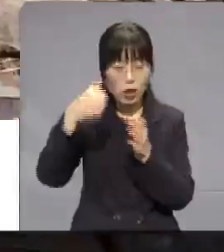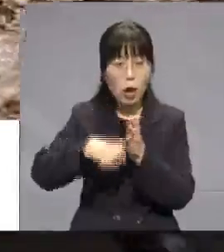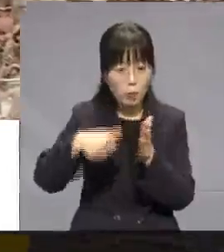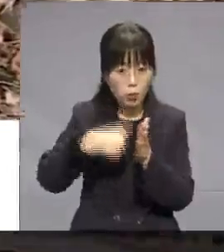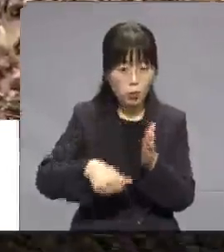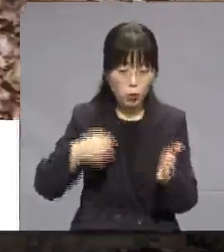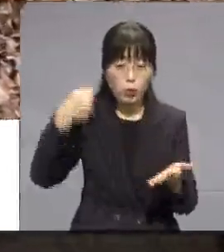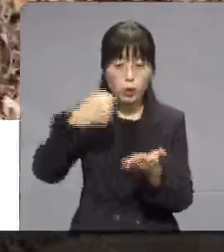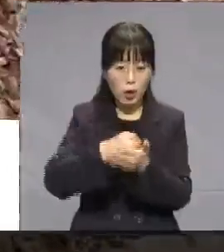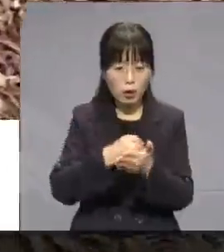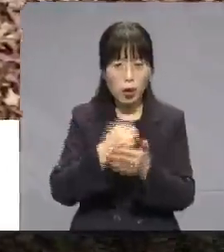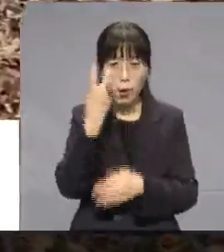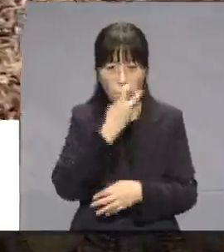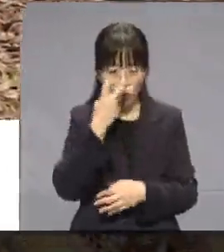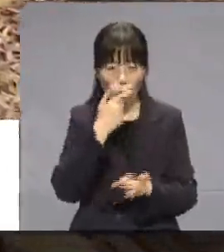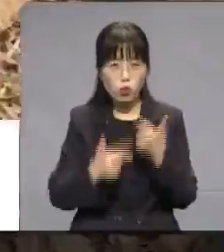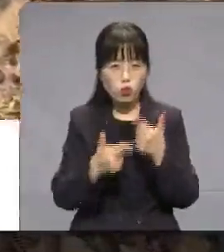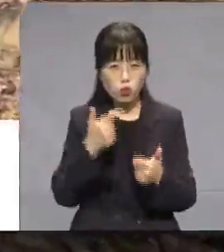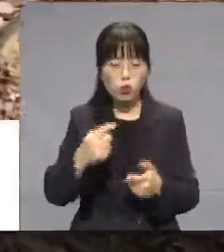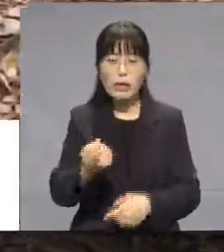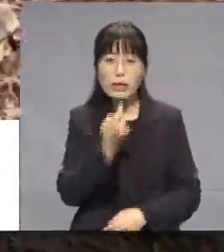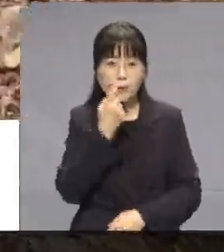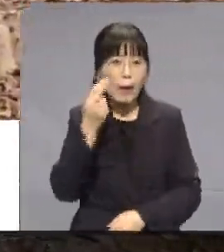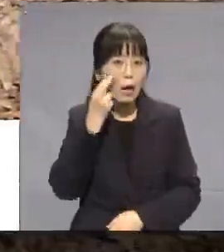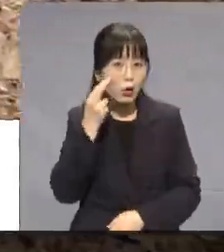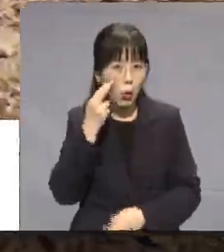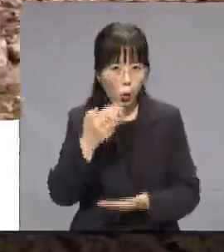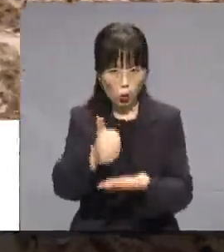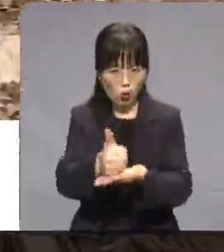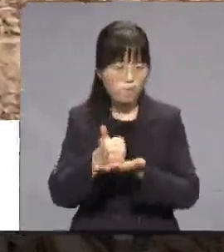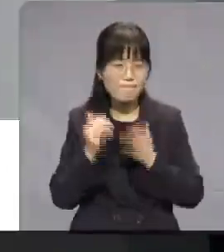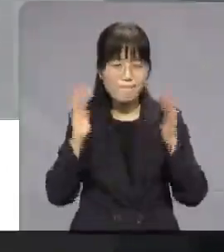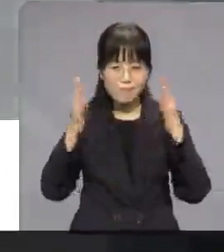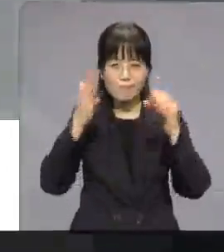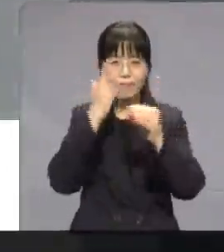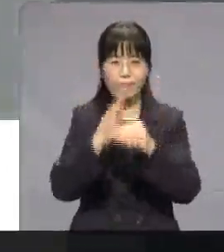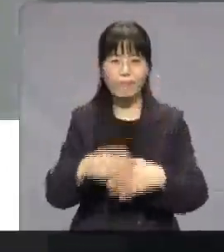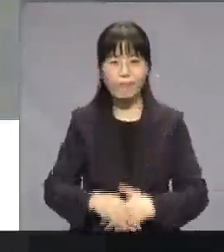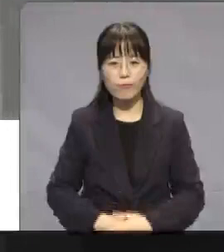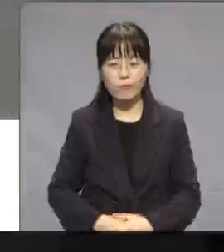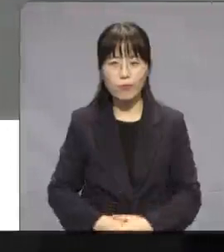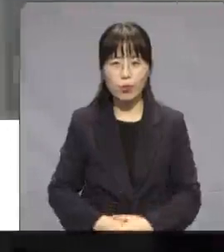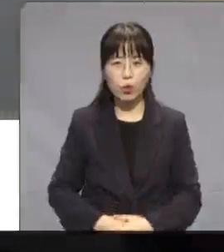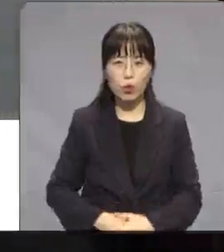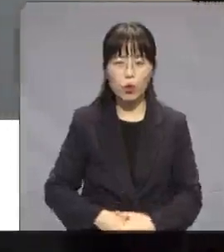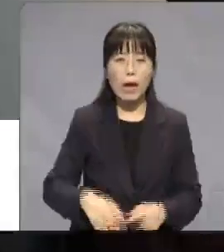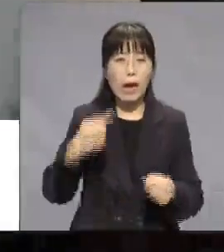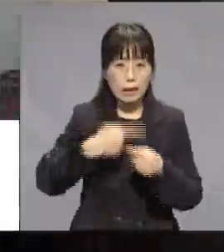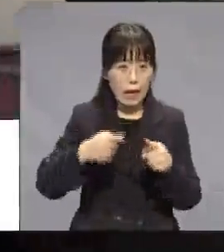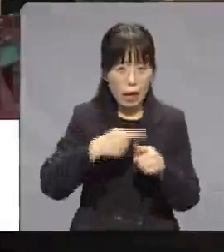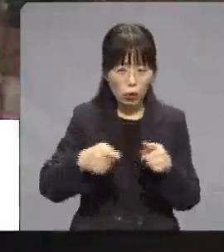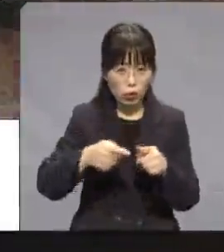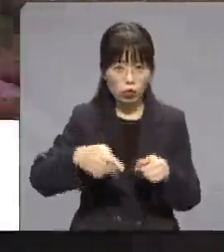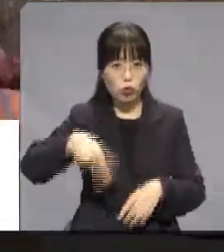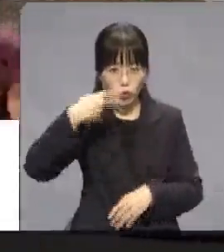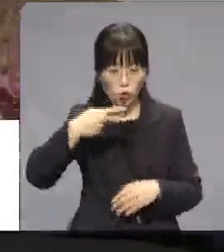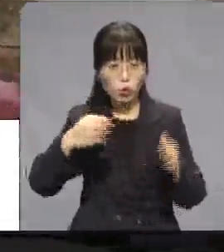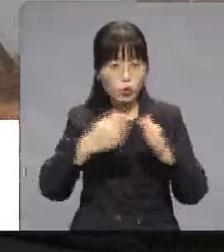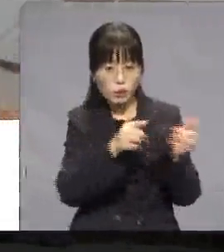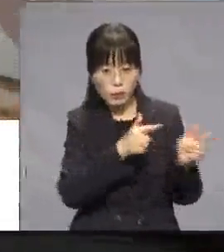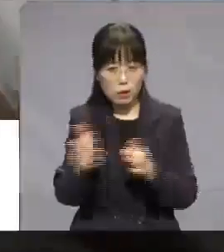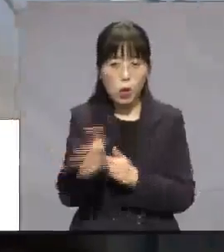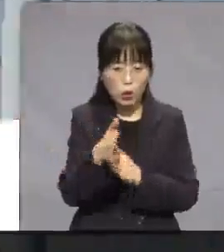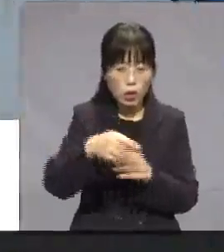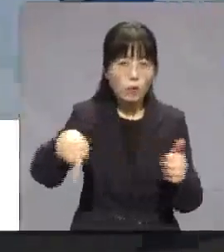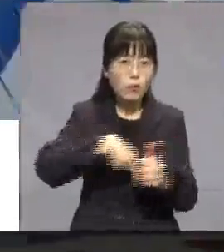시정된 보수 백송소나무가 손님들을 반겨줍니다. 조개 칼국수집 등 어촌의